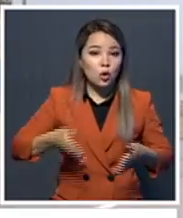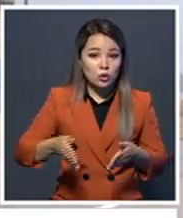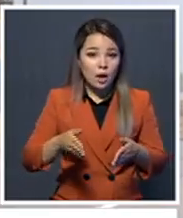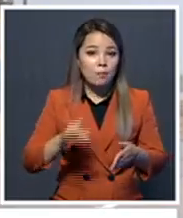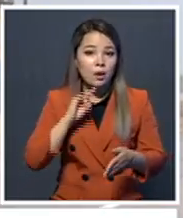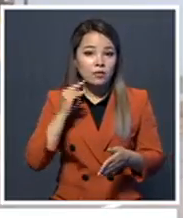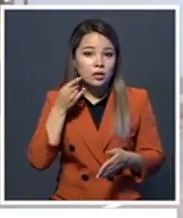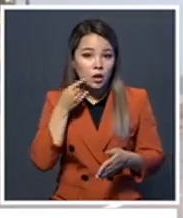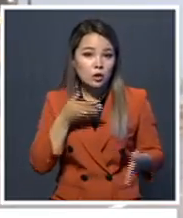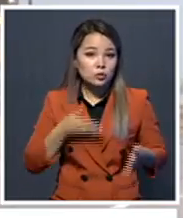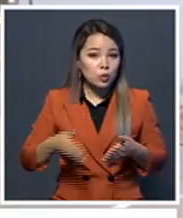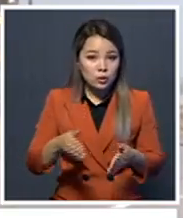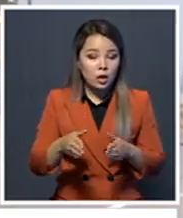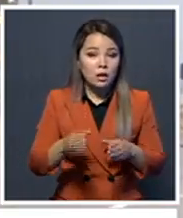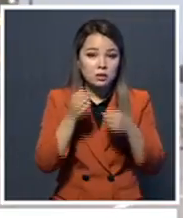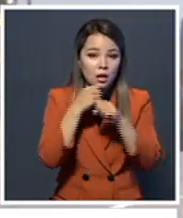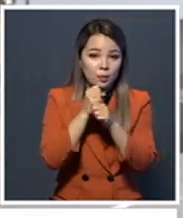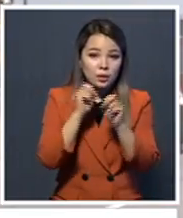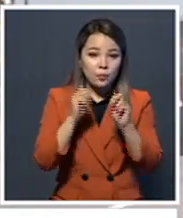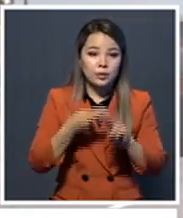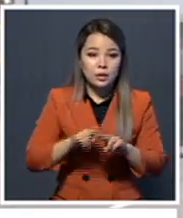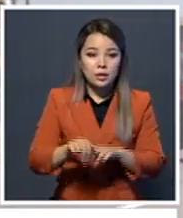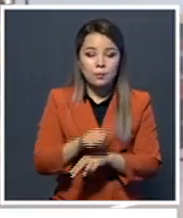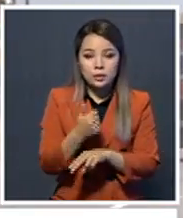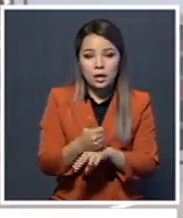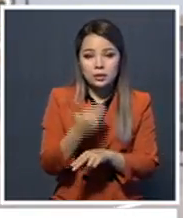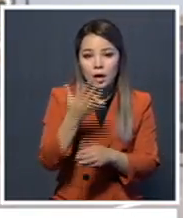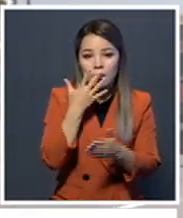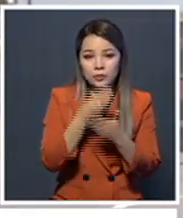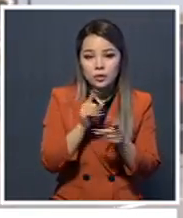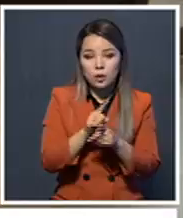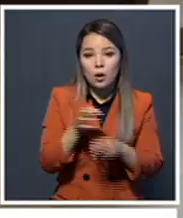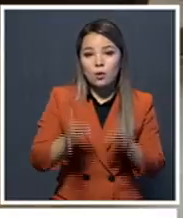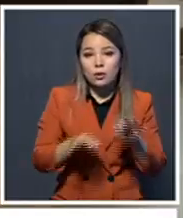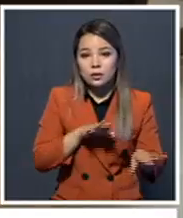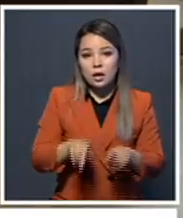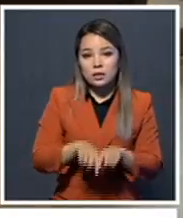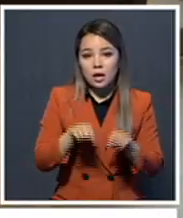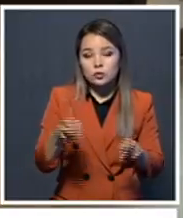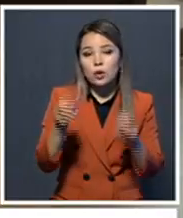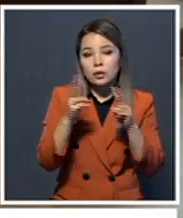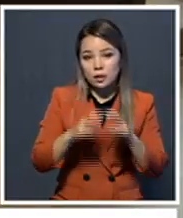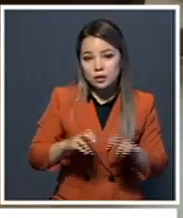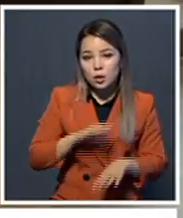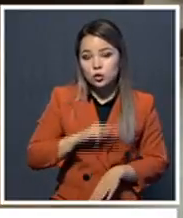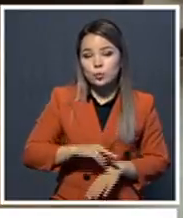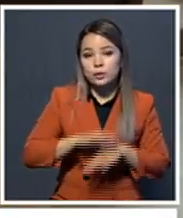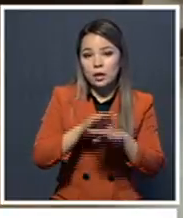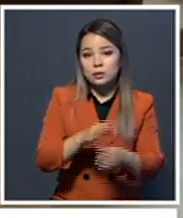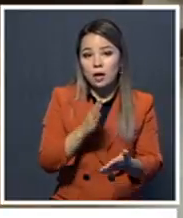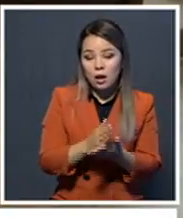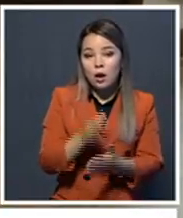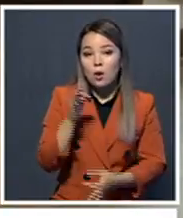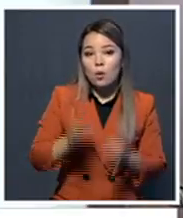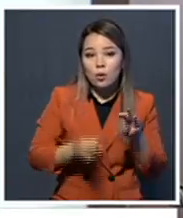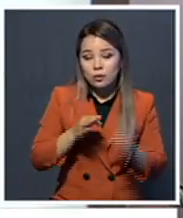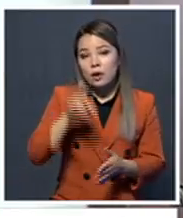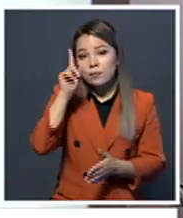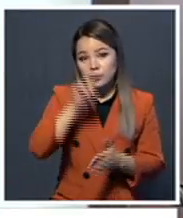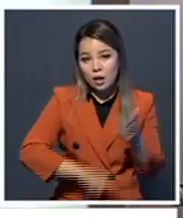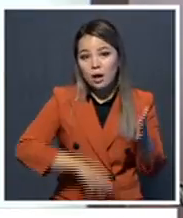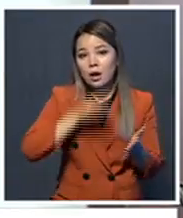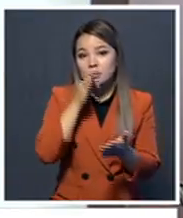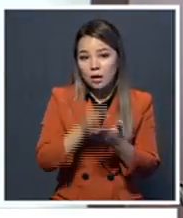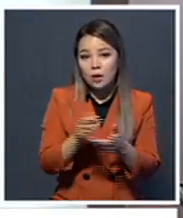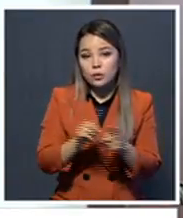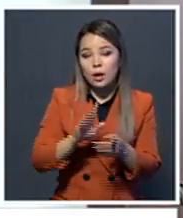Павлодар жол лаборатория мемлекеттік мекемесінің басшысына қатысты қылмыстық іс әлі қаралып жатыр. Ал қылмысты бірден мойындап